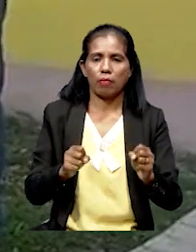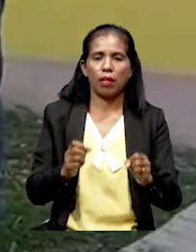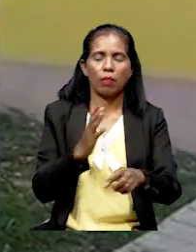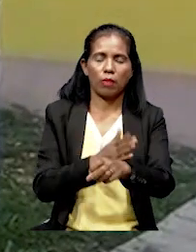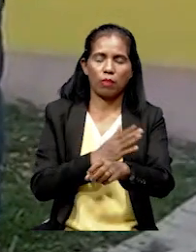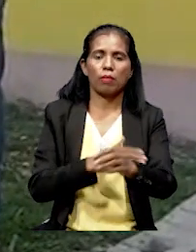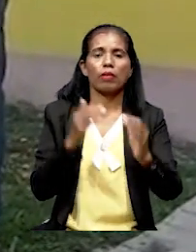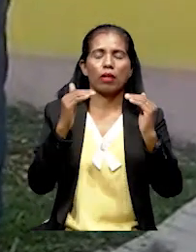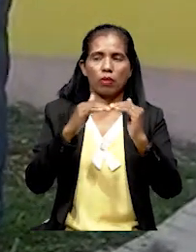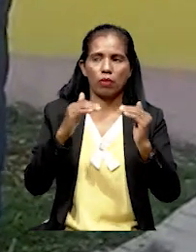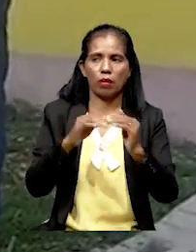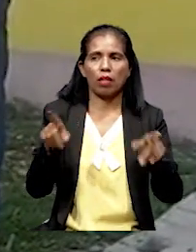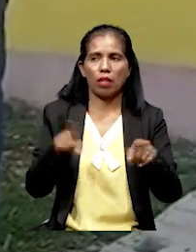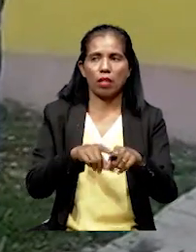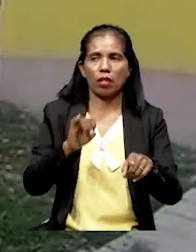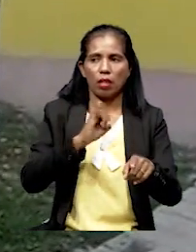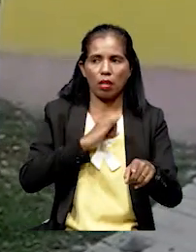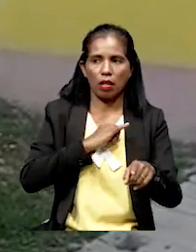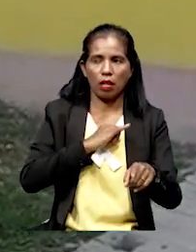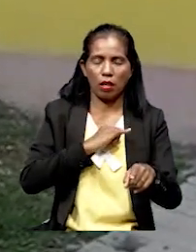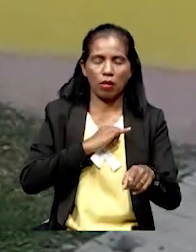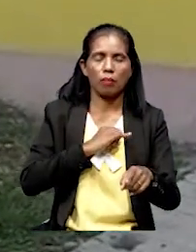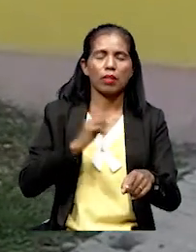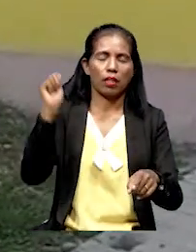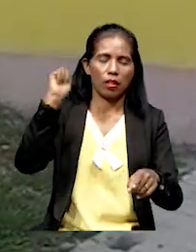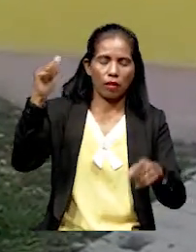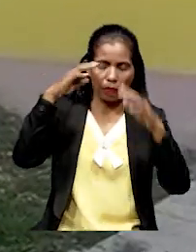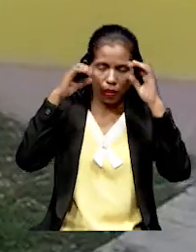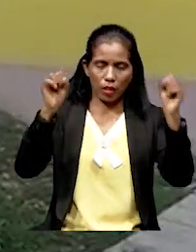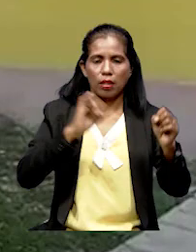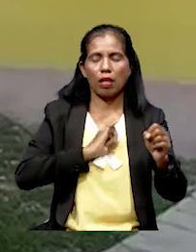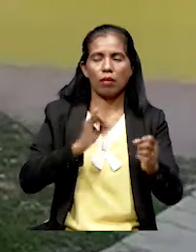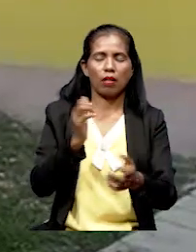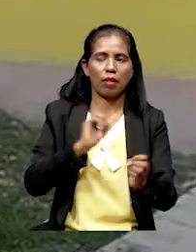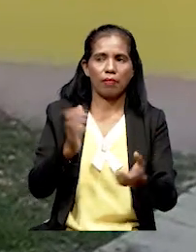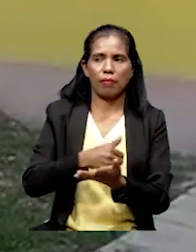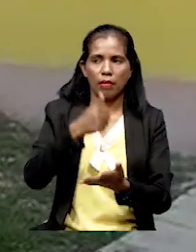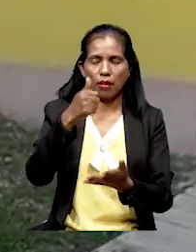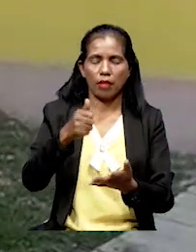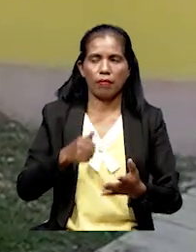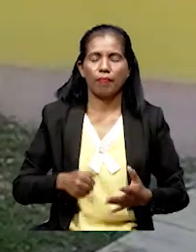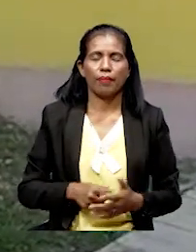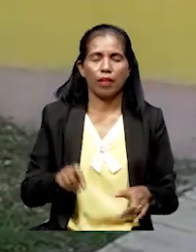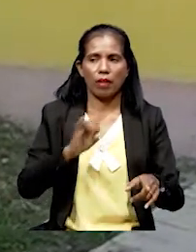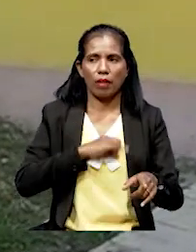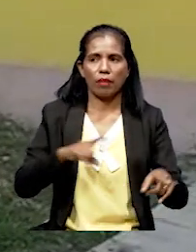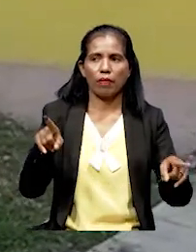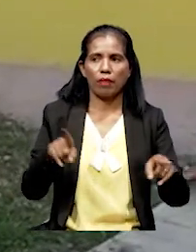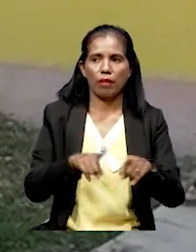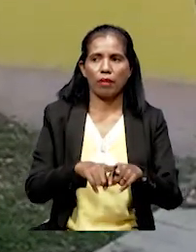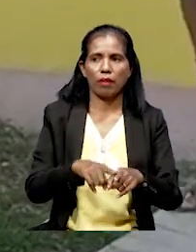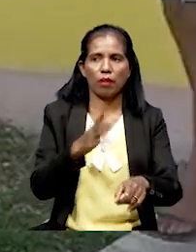dialog, ane sulu kau mus kanda tamba petiteng bai bau laliu, hal nia lema maki teng marka diferensa teng maki teng